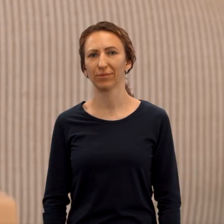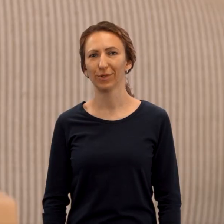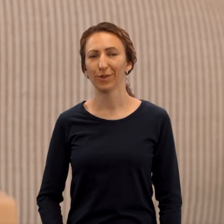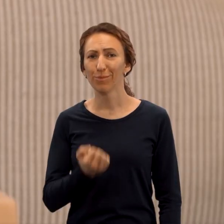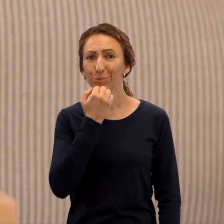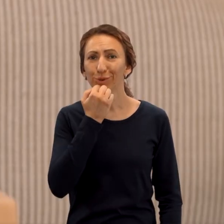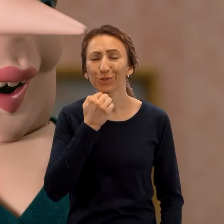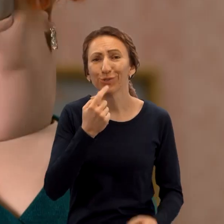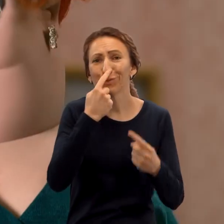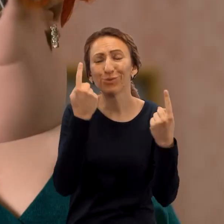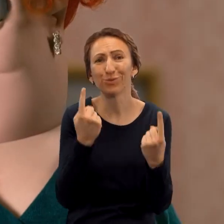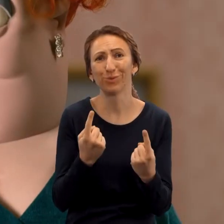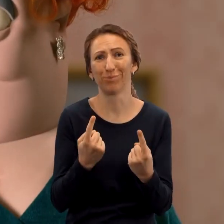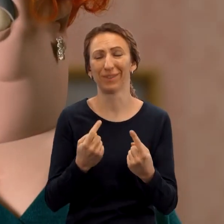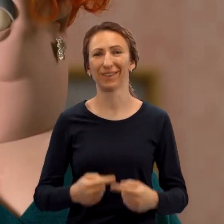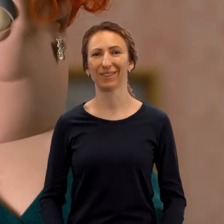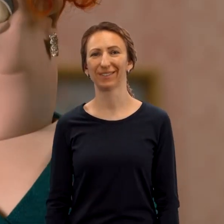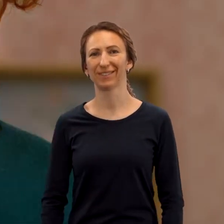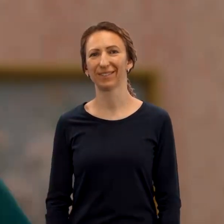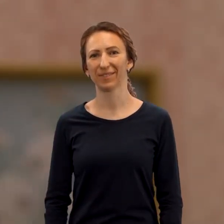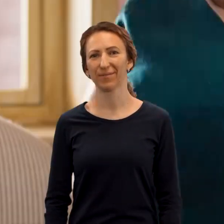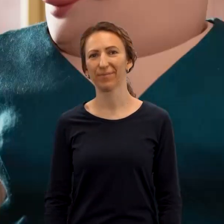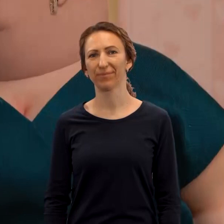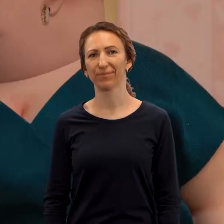Ale super buty!